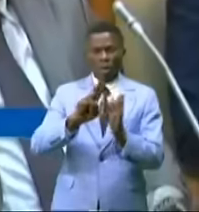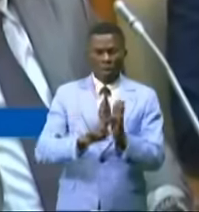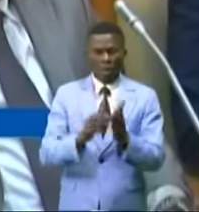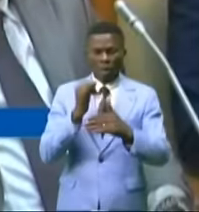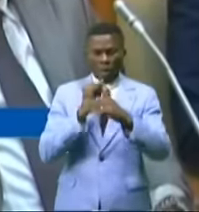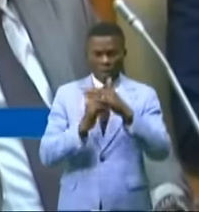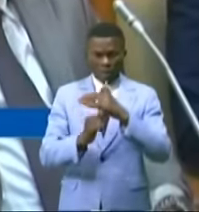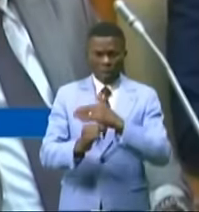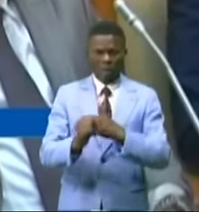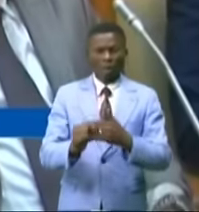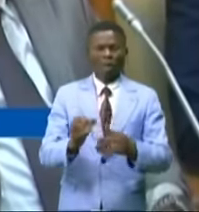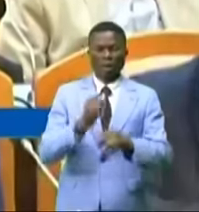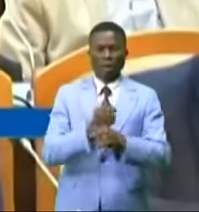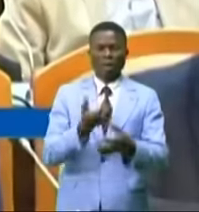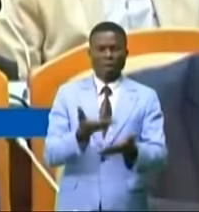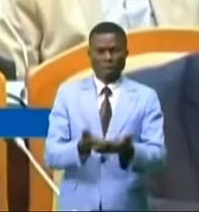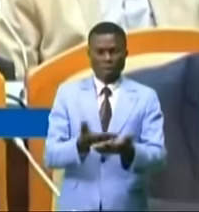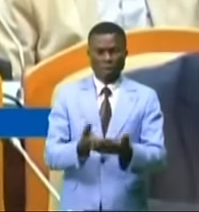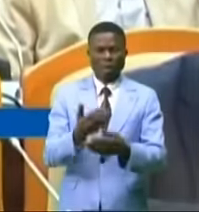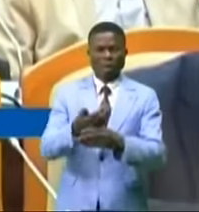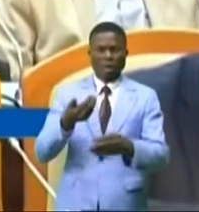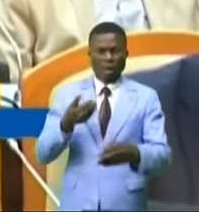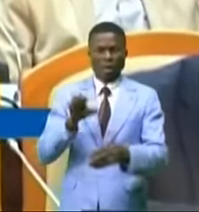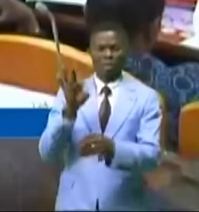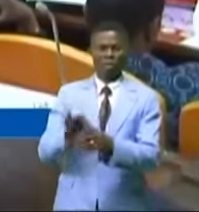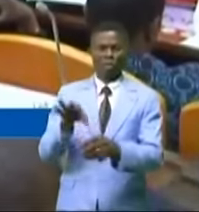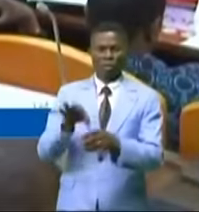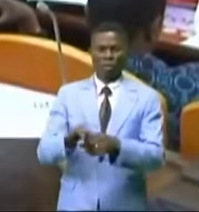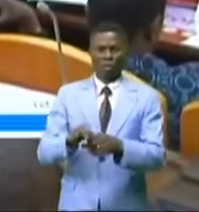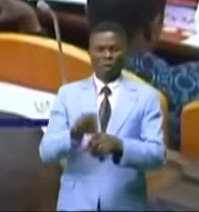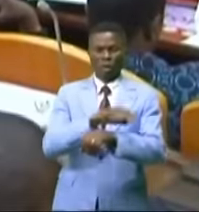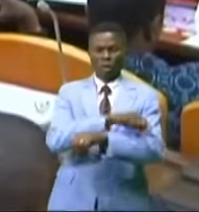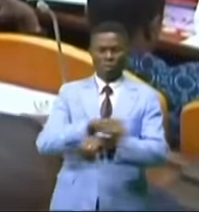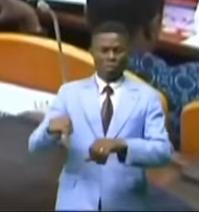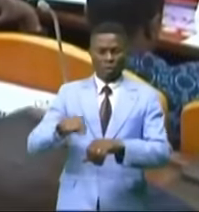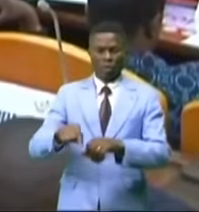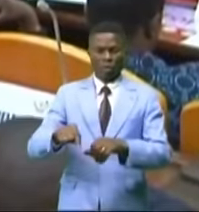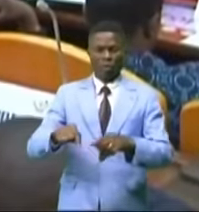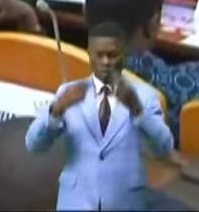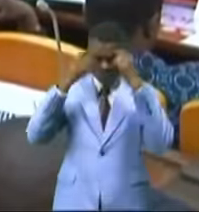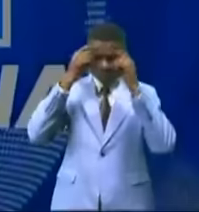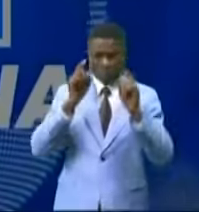intérieur sera mise en place avant l'élection du bureau définitif.